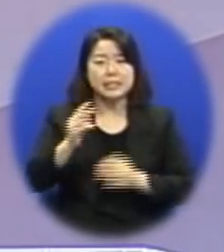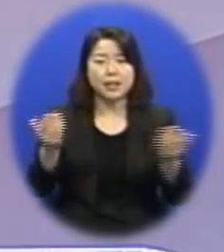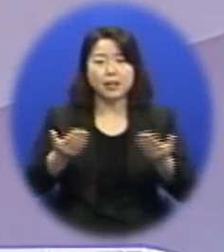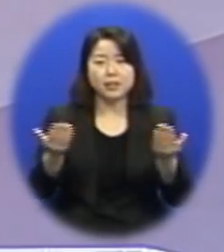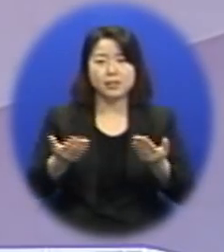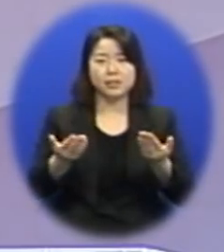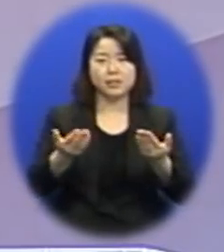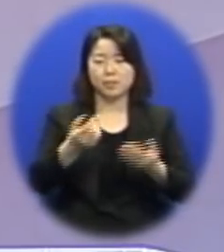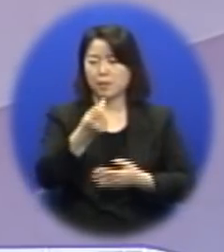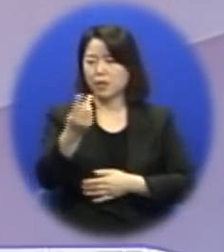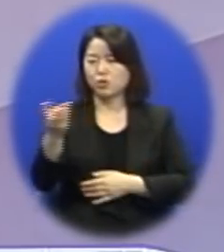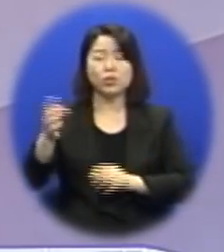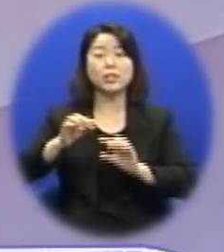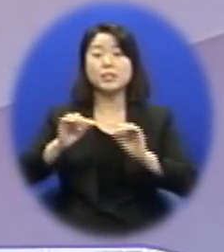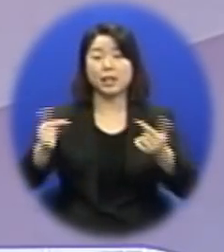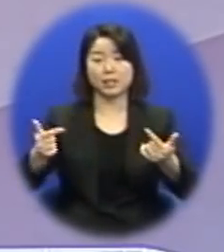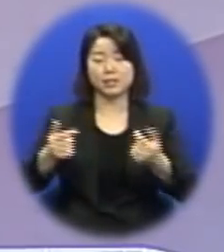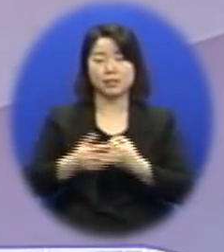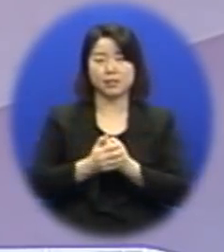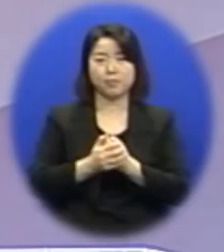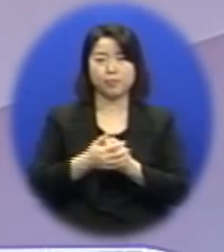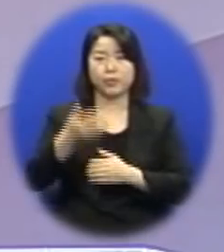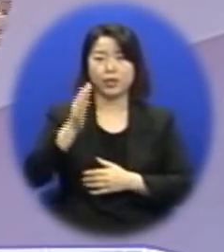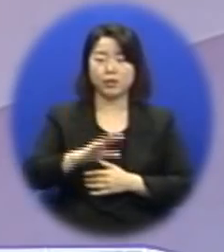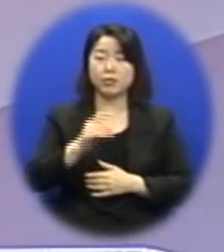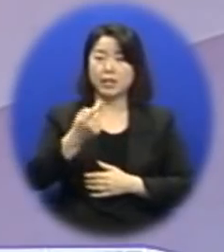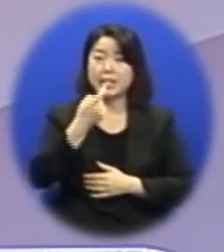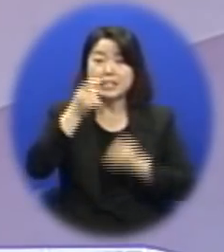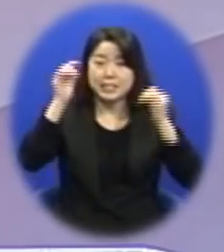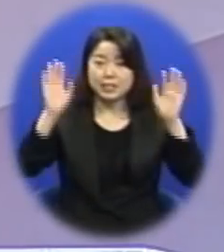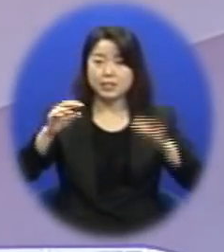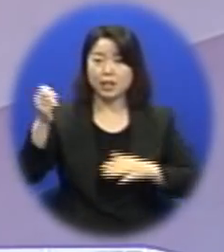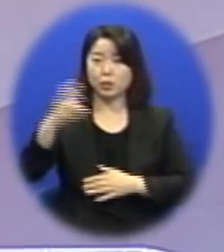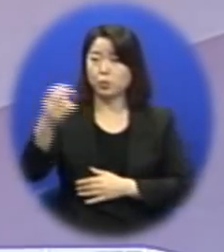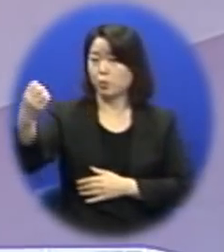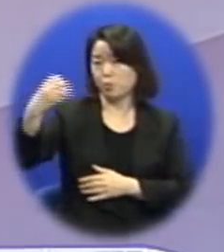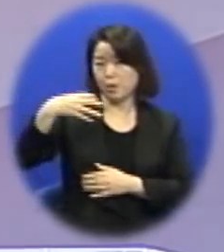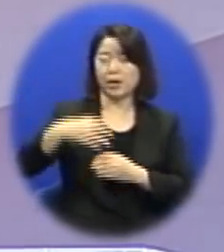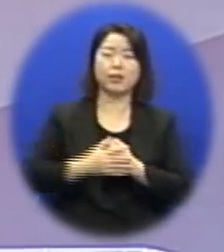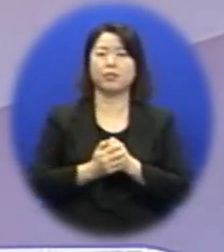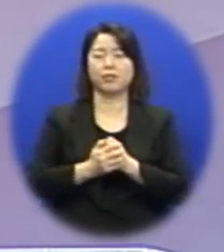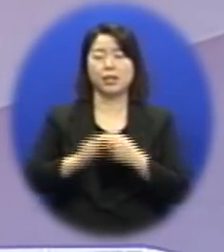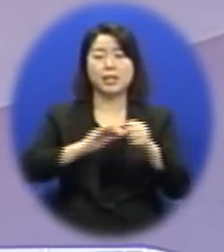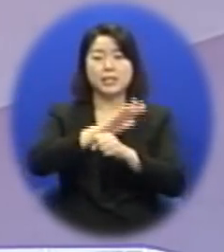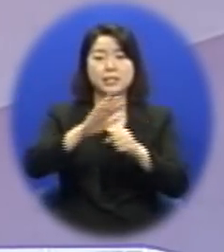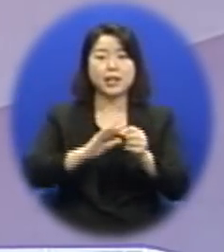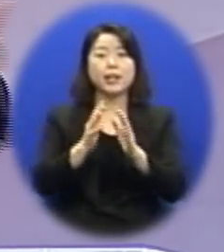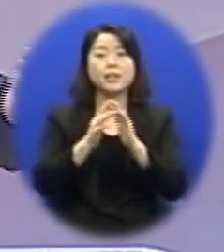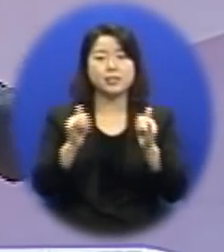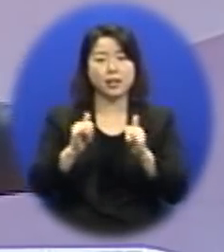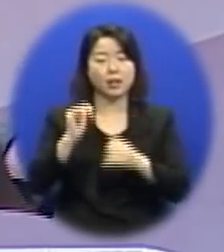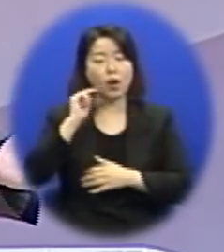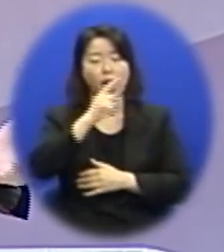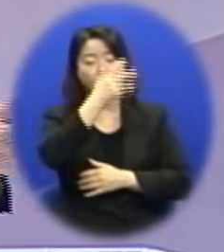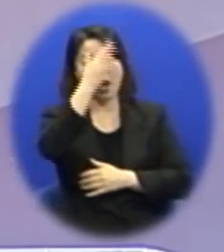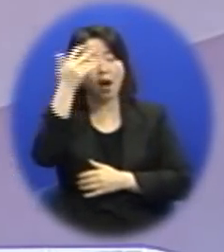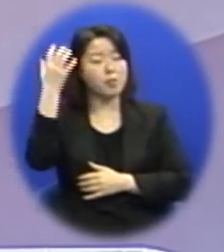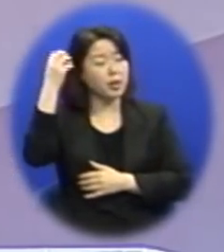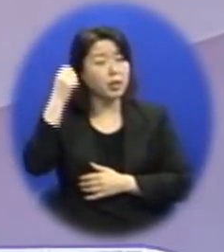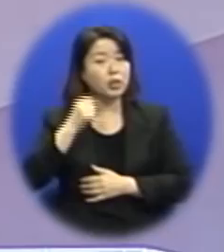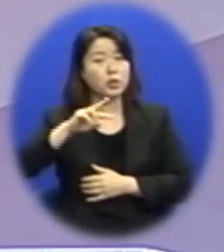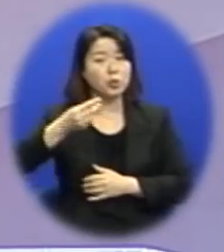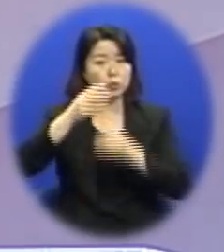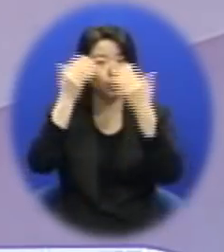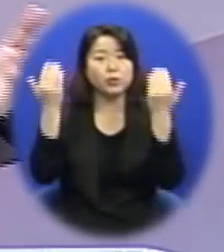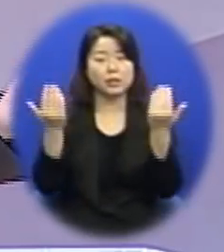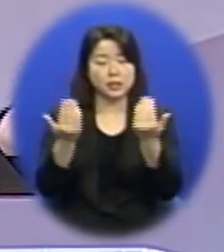싶은 기억이 한둘이 아닙니다 그런데 천사가 또 말합니다 사랑하던 사람과의 아름다운 기억도